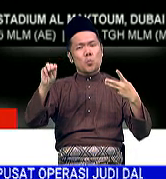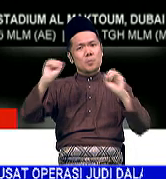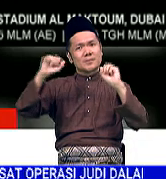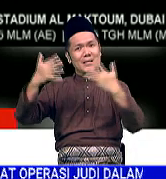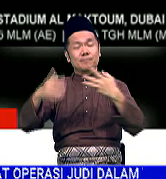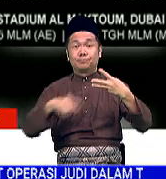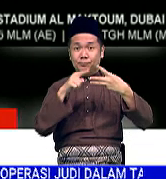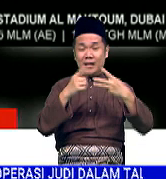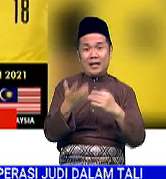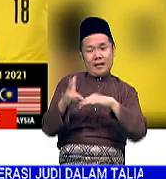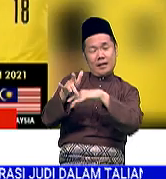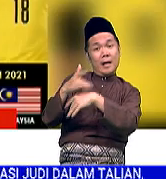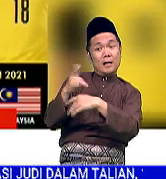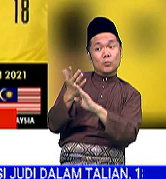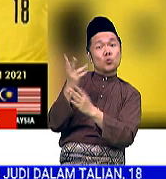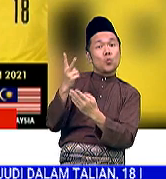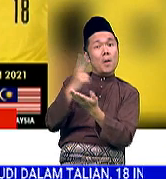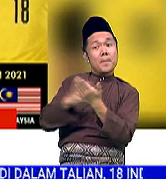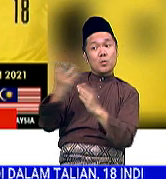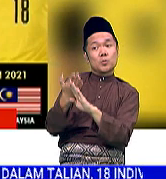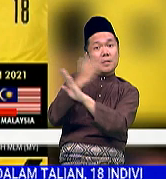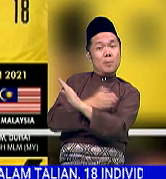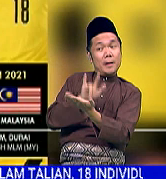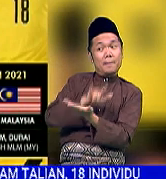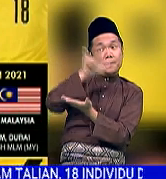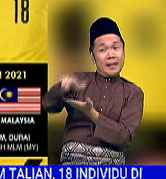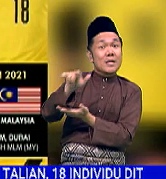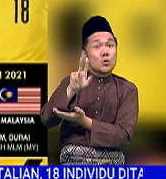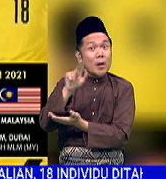2 minggu lebih awal ke UAE bukan sahaja untuk menyesuaikan diri,